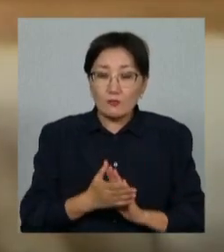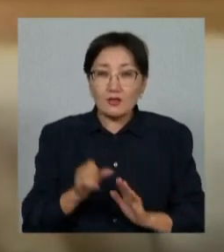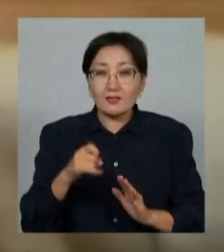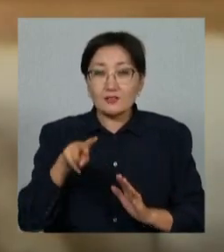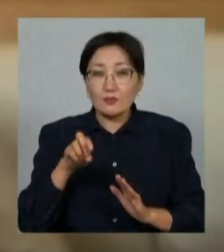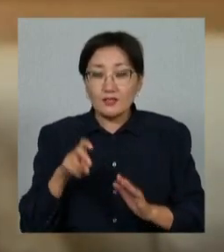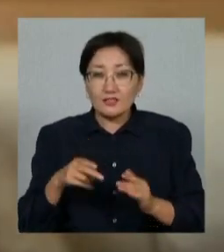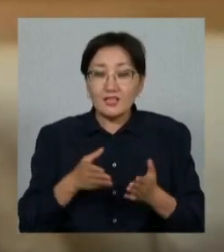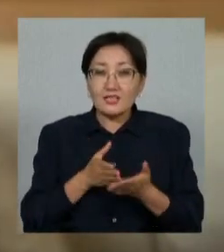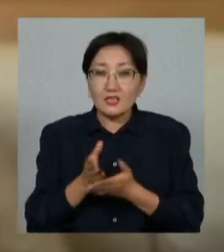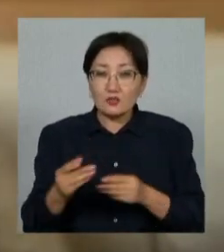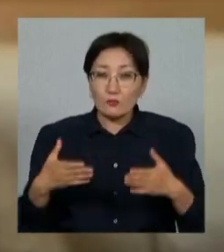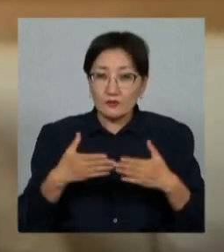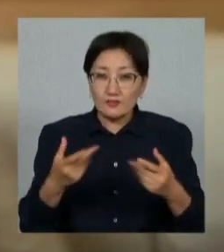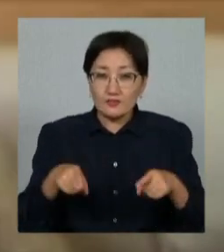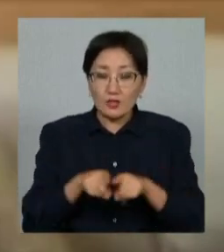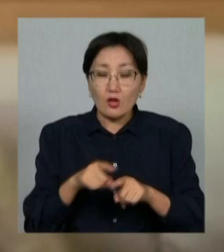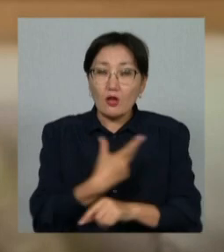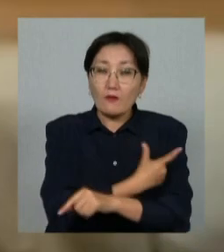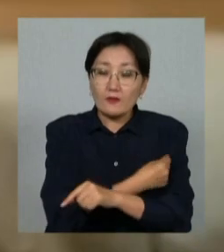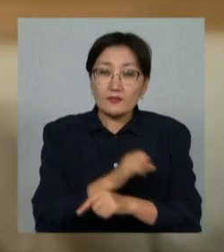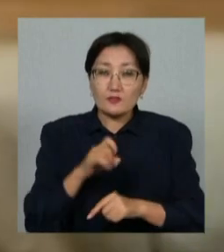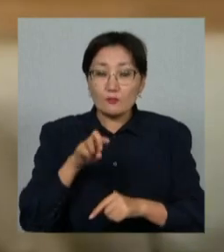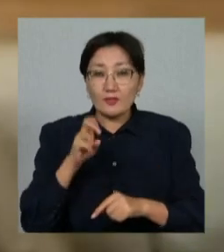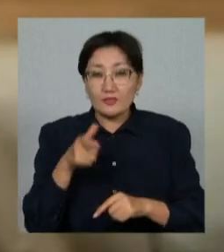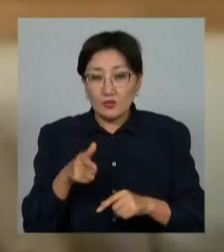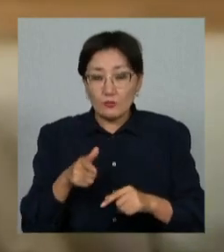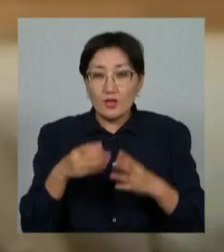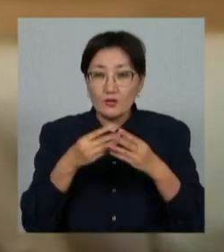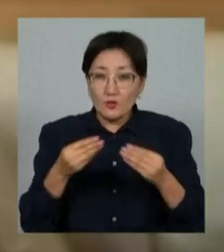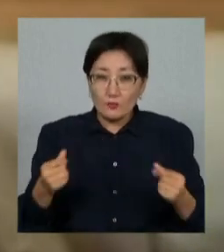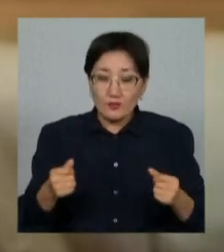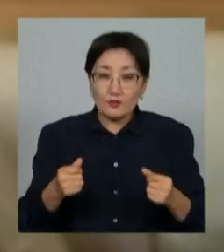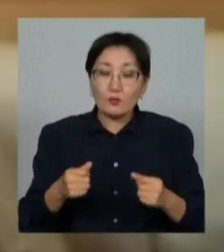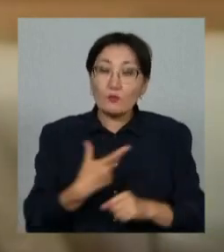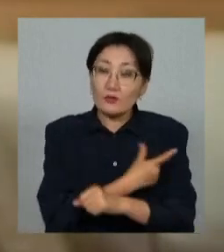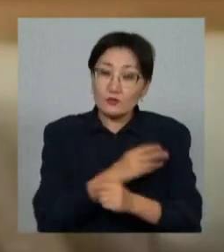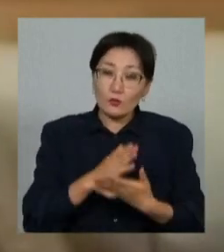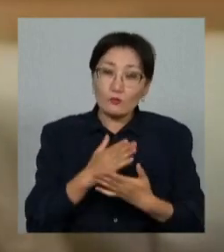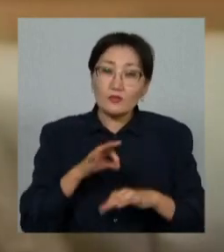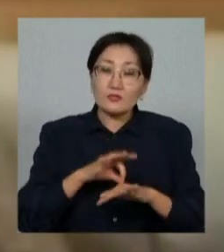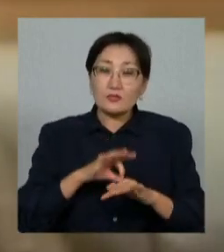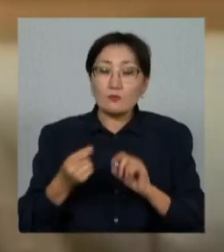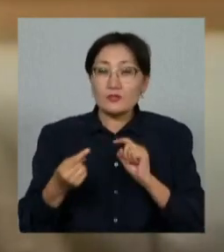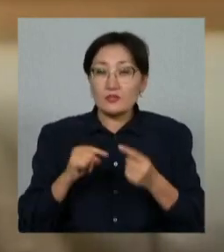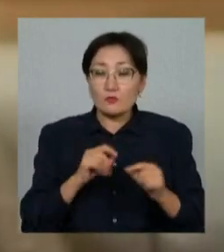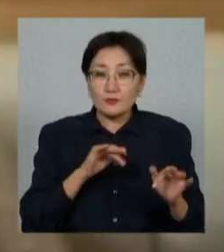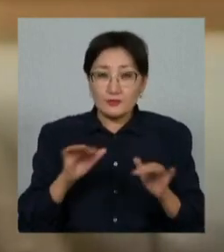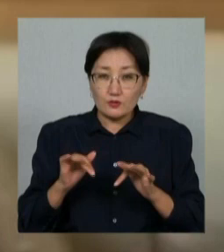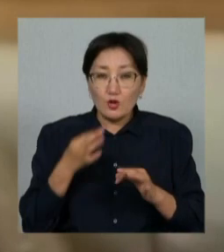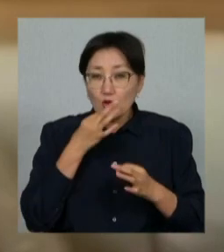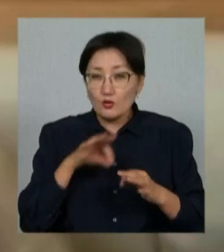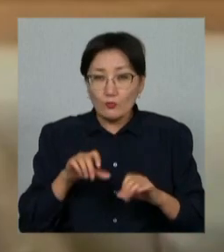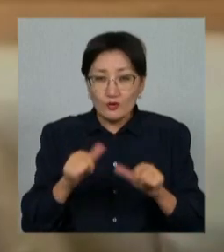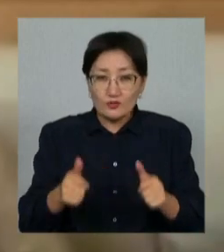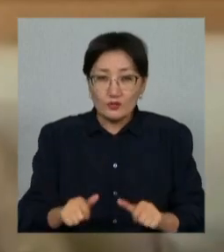қарсы жүзген кемеге теңередім. Вакцина айсбергтің еруін жылдамдататын құрал болып отыр. Эпидемиологияға қарсы шаралардың кез келген